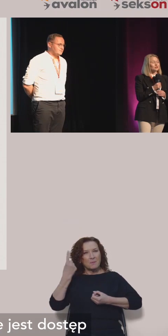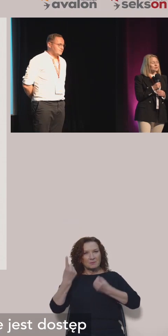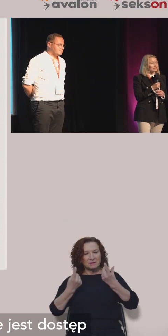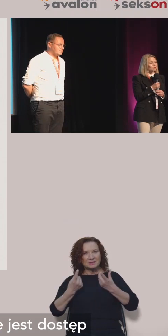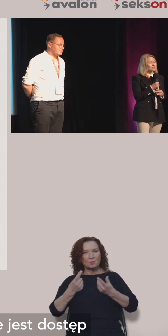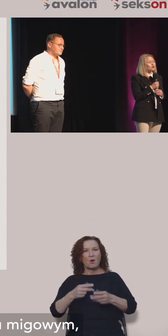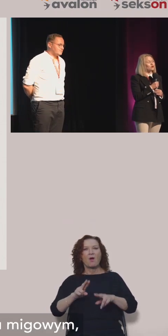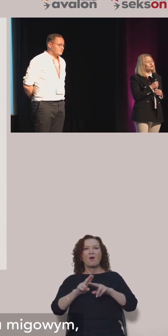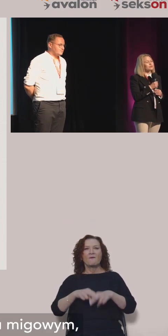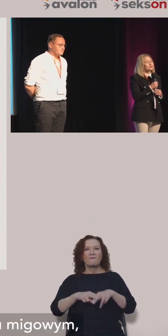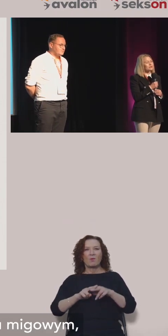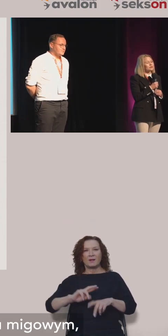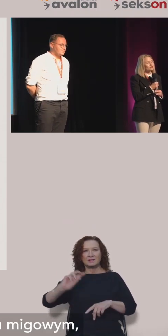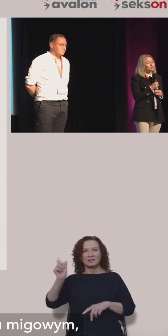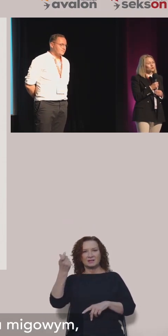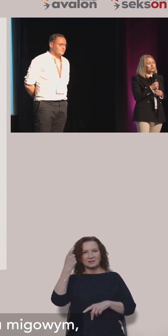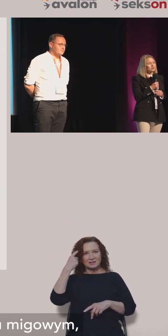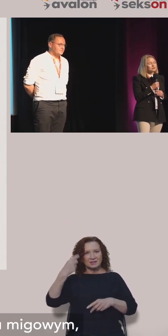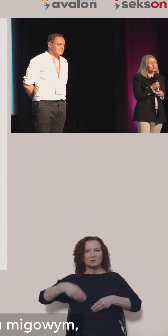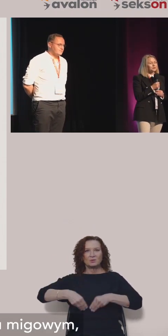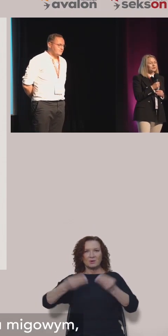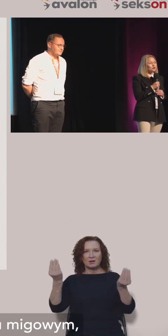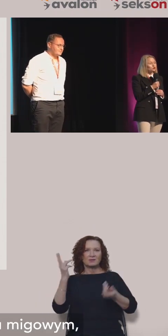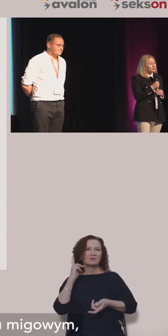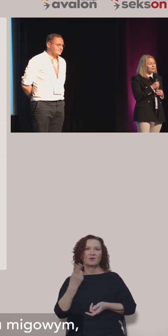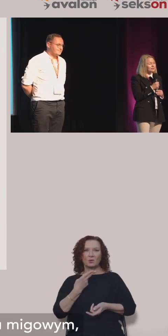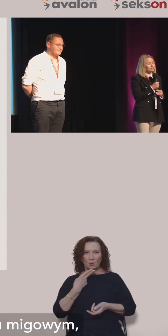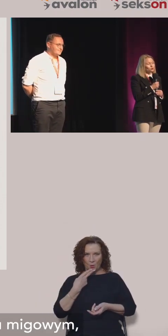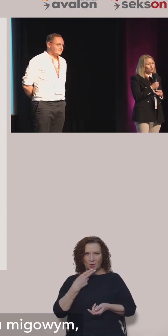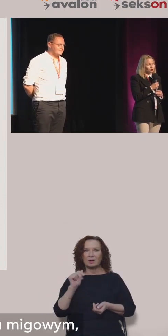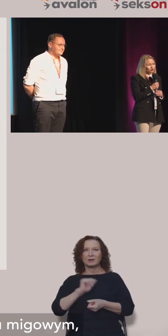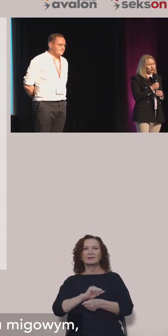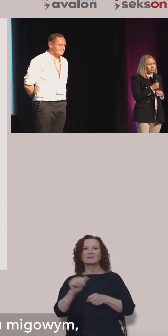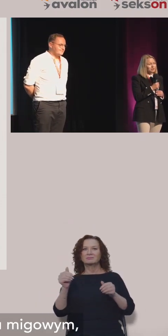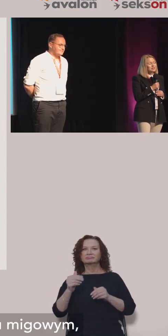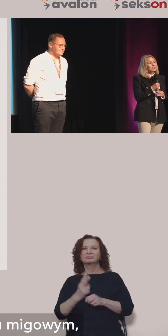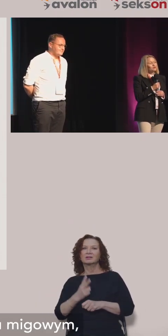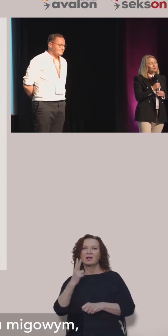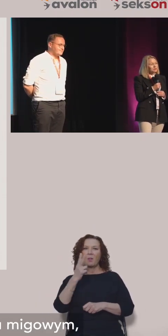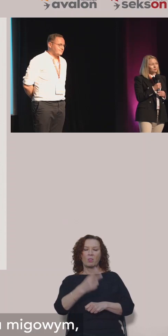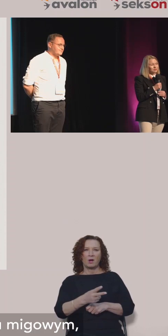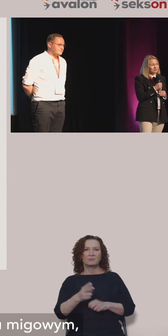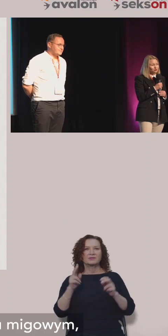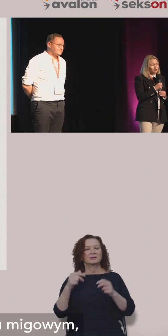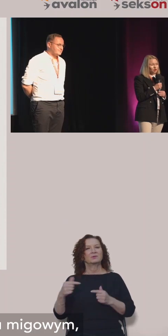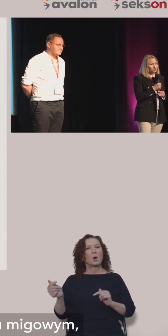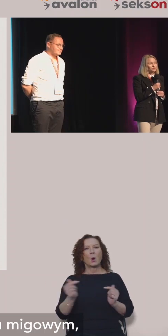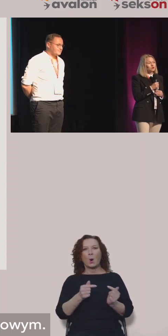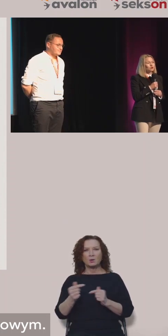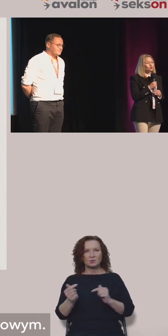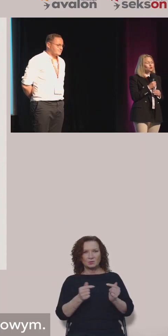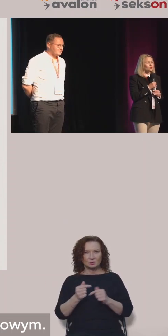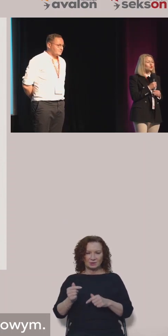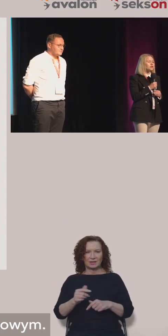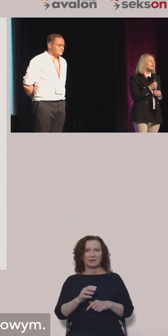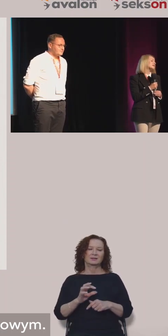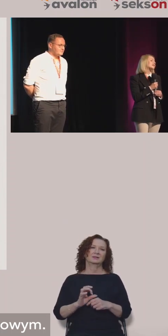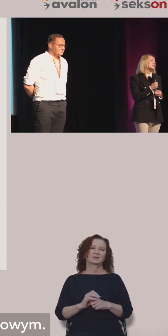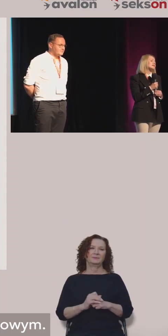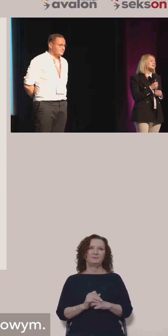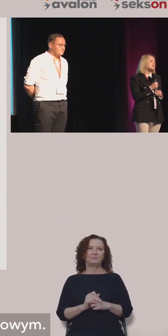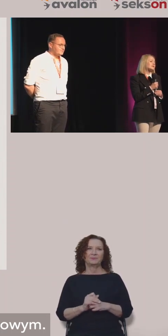jest dostęp do usług konsultacji seksuologicznych w polskim języku migowym, czy do